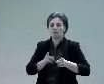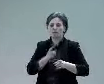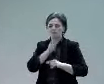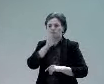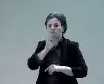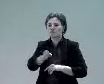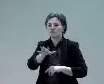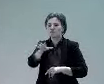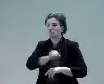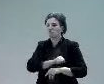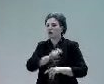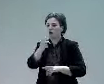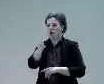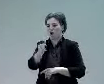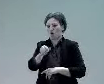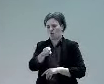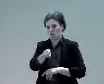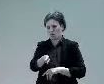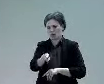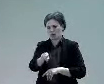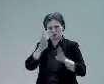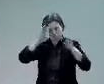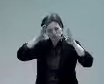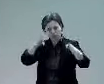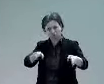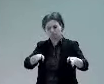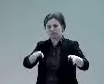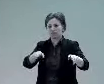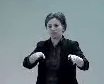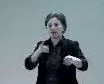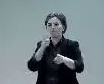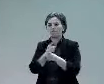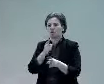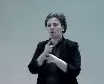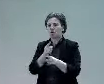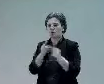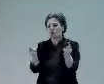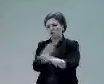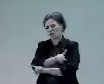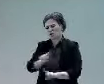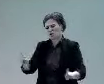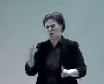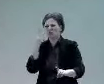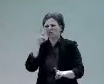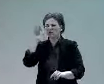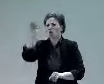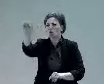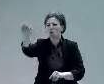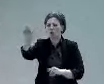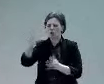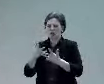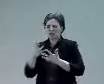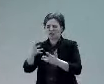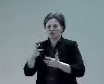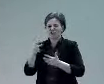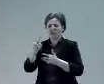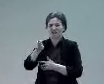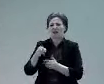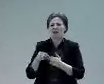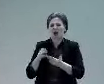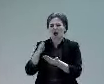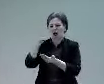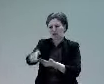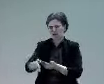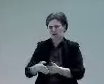indirizzo dell'economia. Non possiamo più tollerare il contrario. Bisogna darsi un orizzonte lungo, una visione a 10-20 anni, come provate a fare in